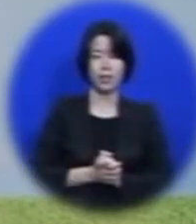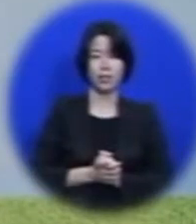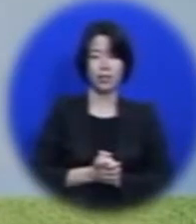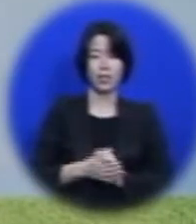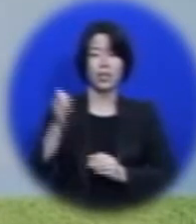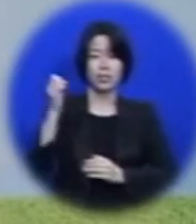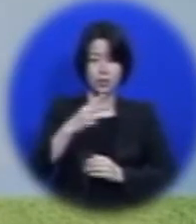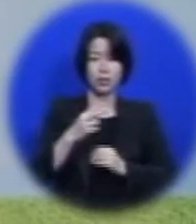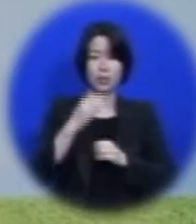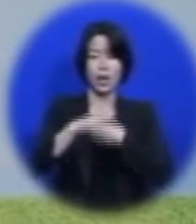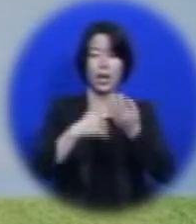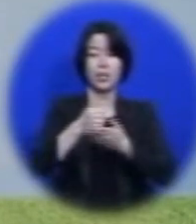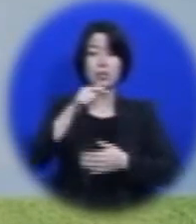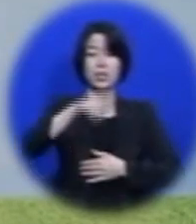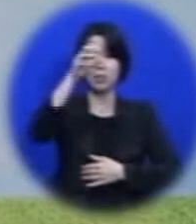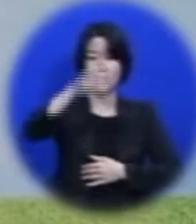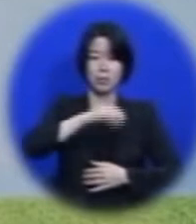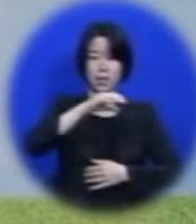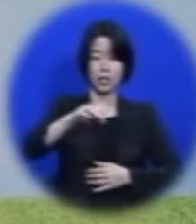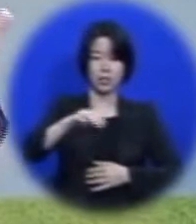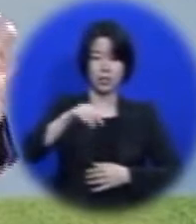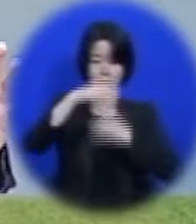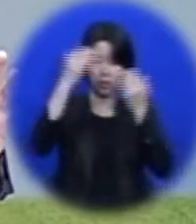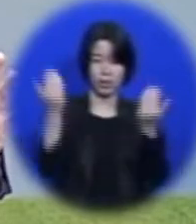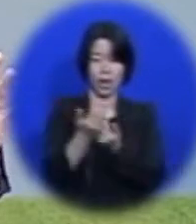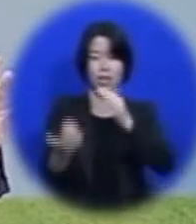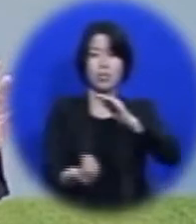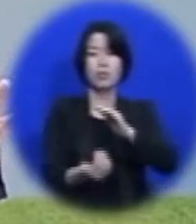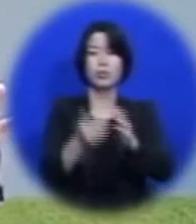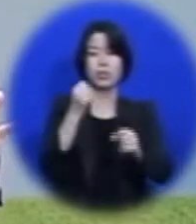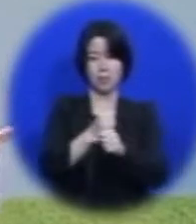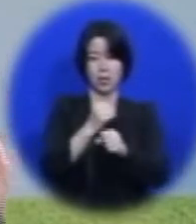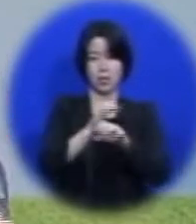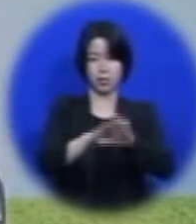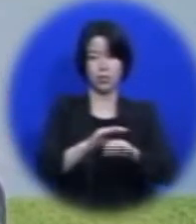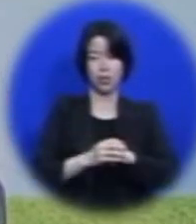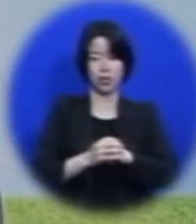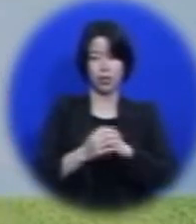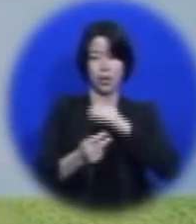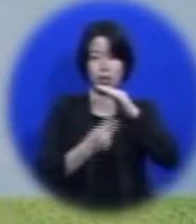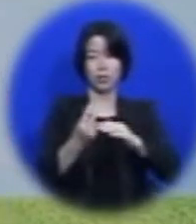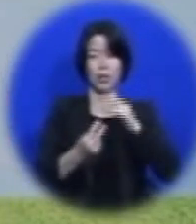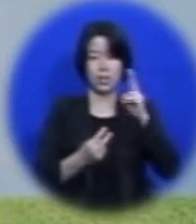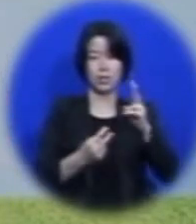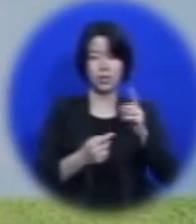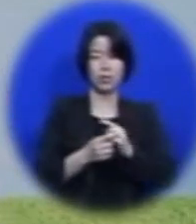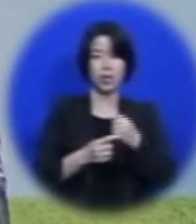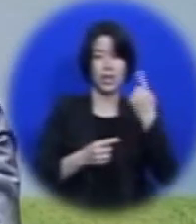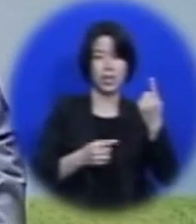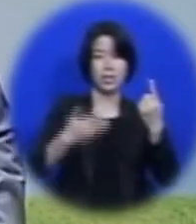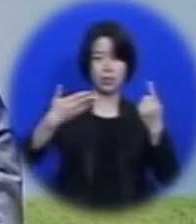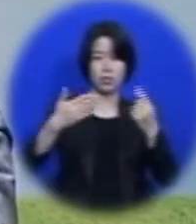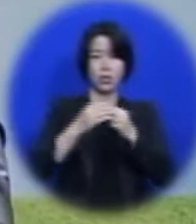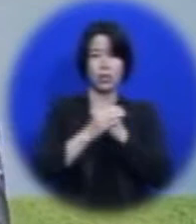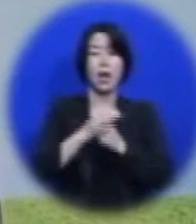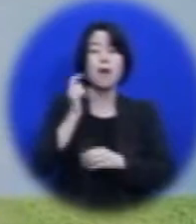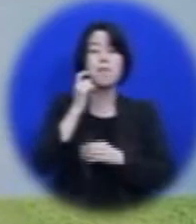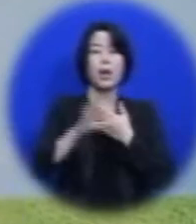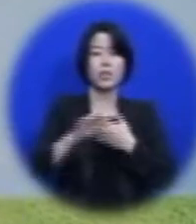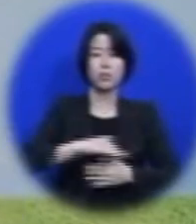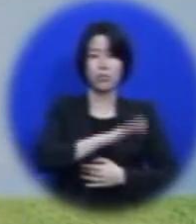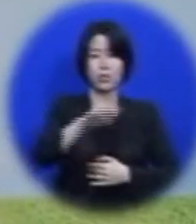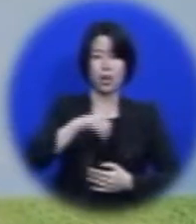그리고 하나님께서 그 십자가에서 그것이 다 이루어지게 하셨어요. 요한일서 1장 9절에 만일 우리가